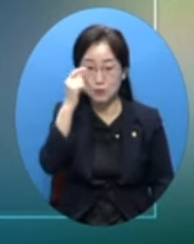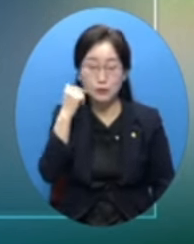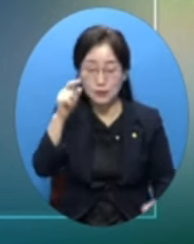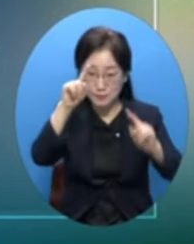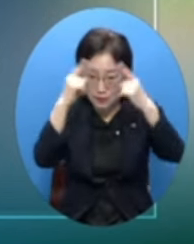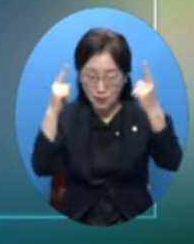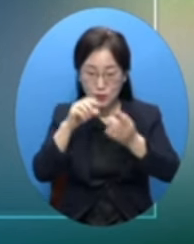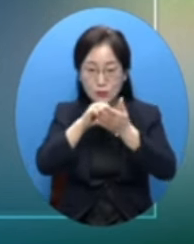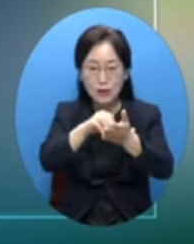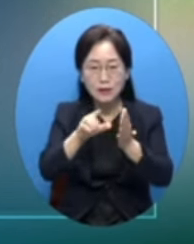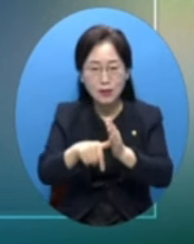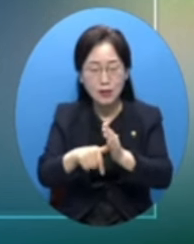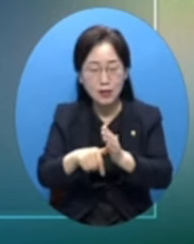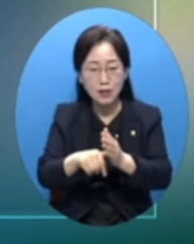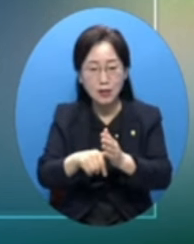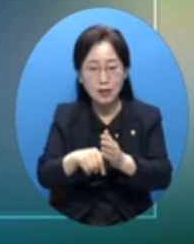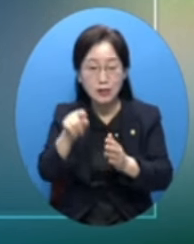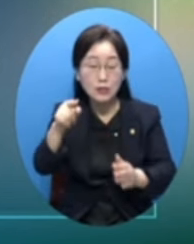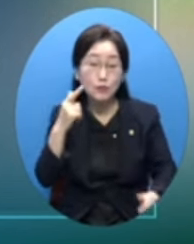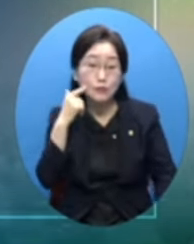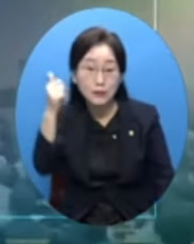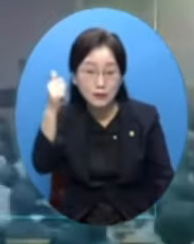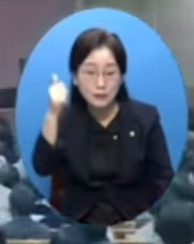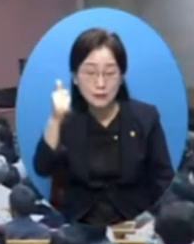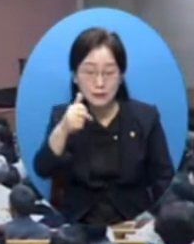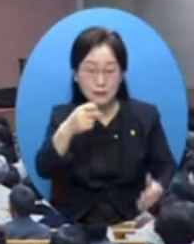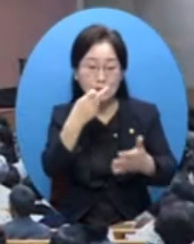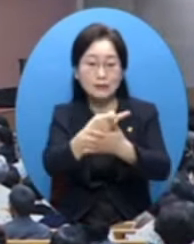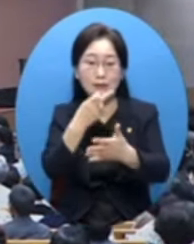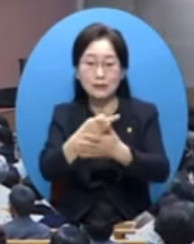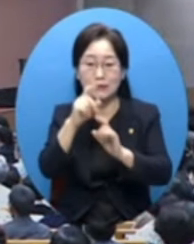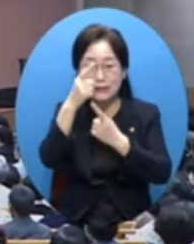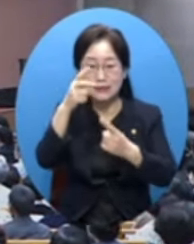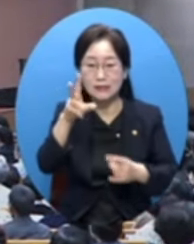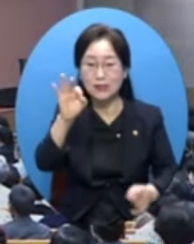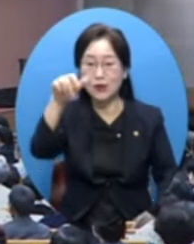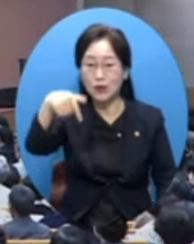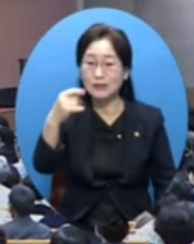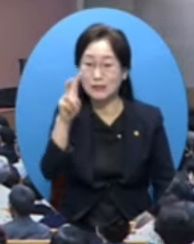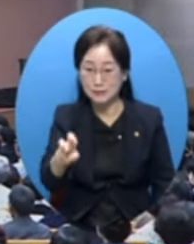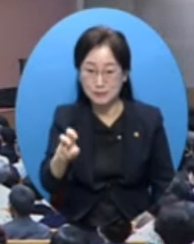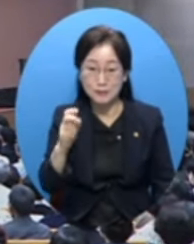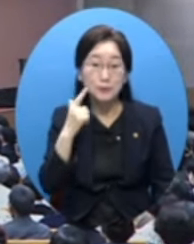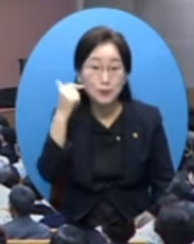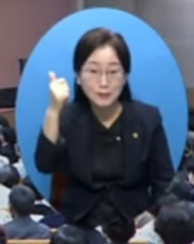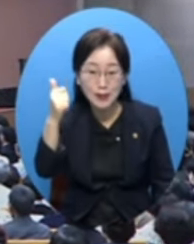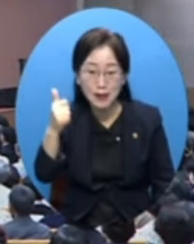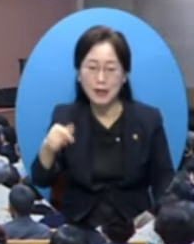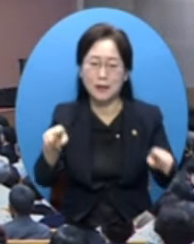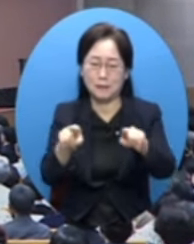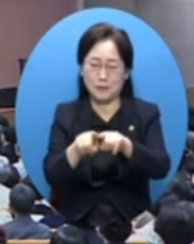목사님 큰아들인 이영금 목사가 저랑 같은 반에 있었습니다.